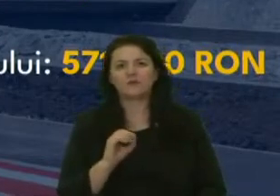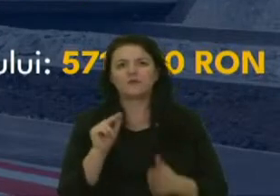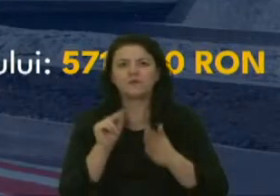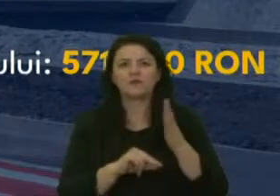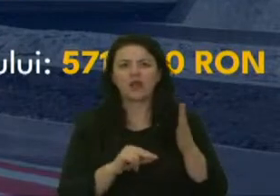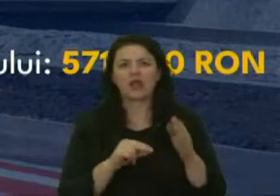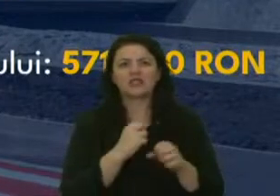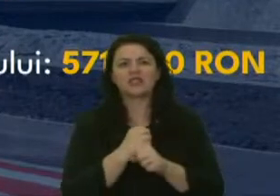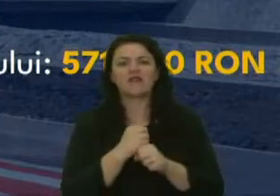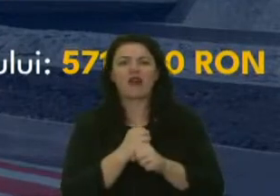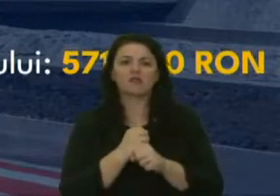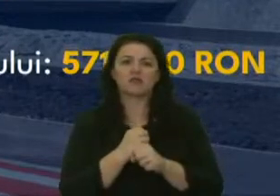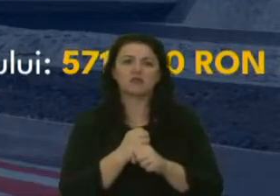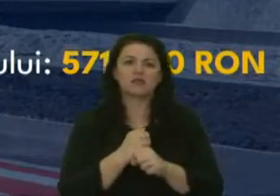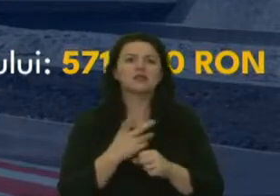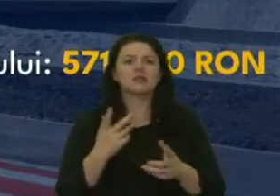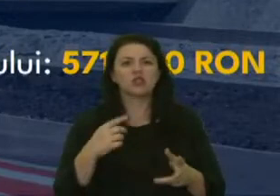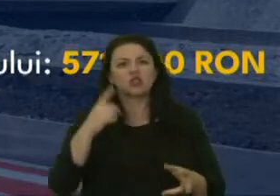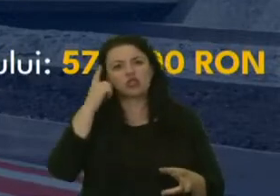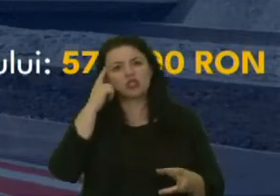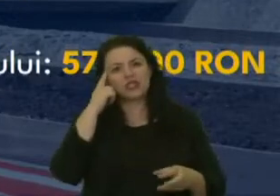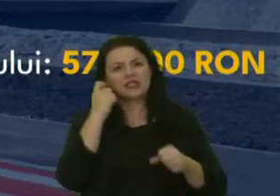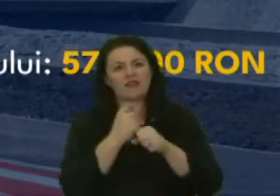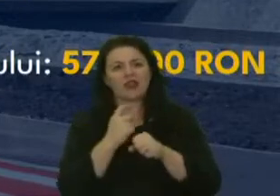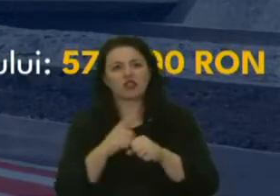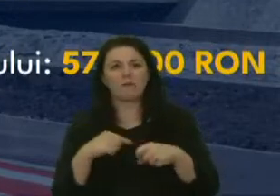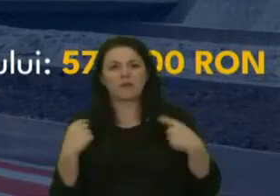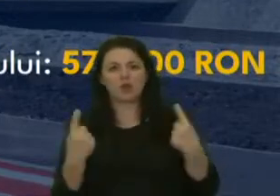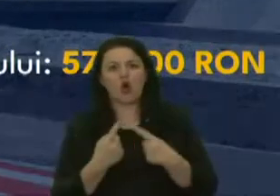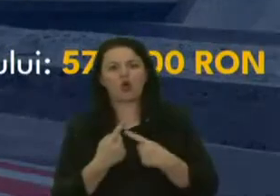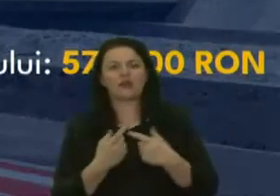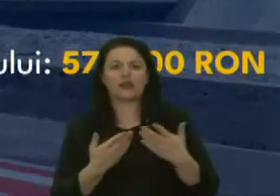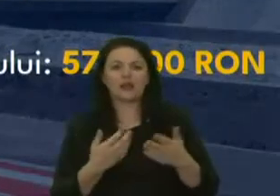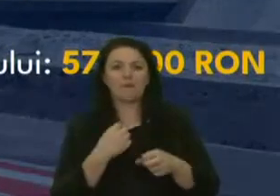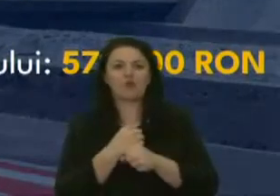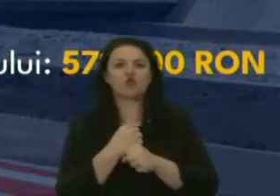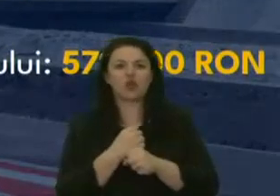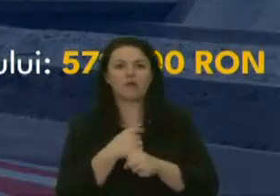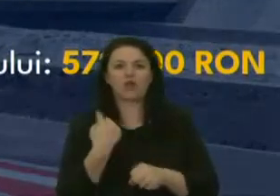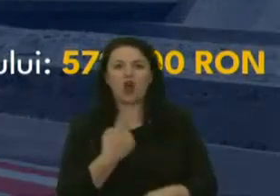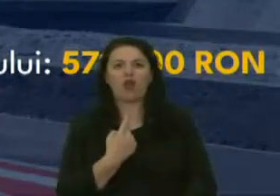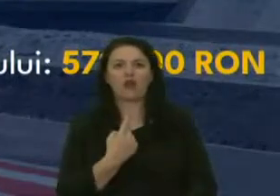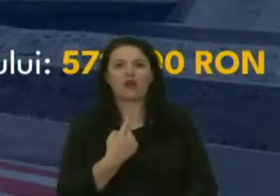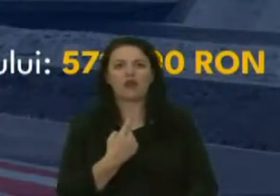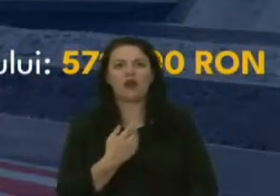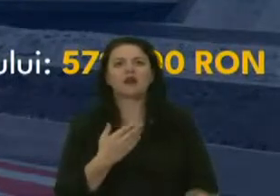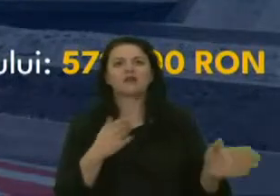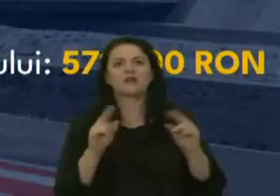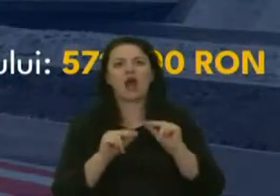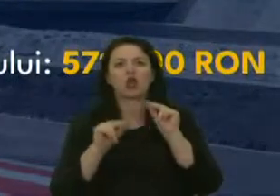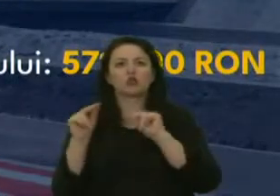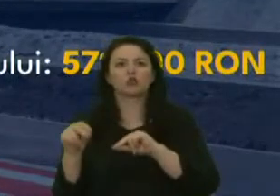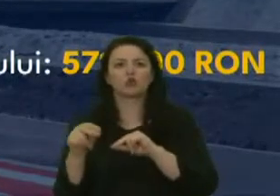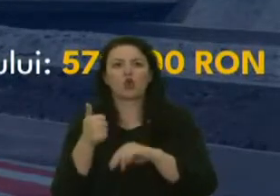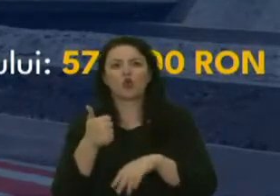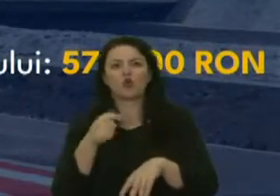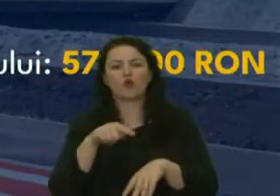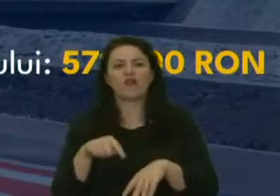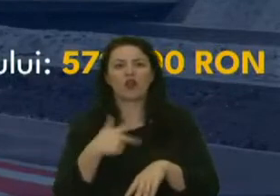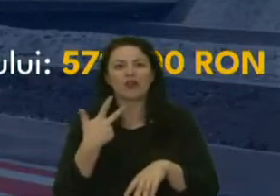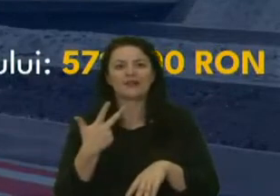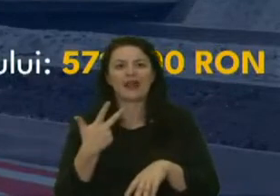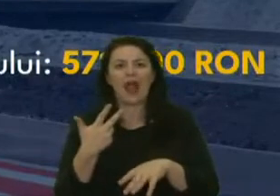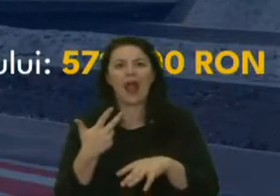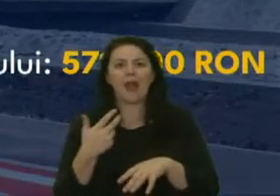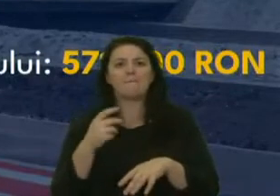facem noi dragă guvern ne lași pe noi știi să facem noi treaba asta Dă ne voie să muncim noi noi de acolo am început ca să ajungem să aducem 1,3 miliarde de euro